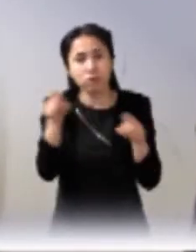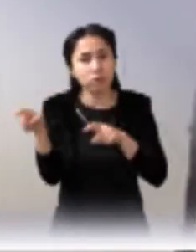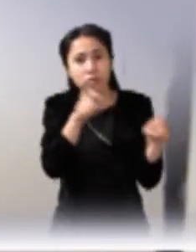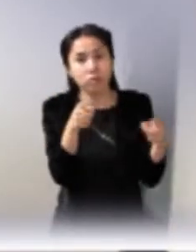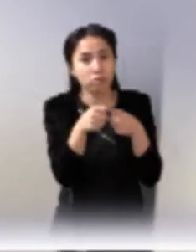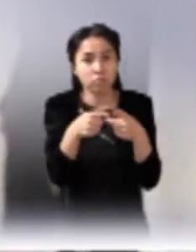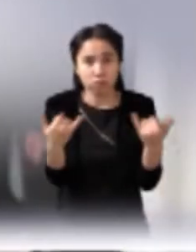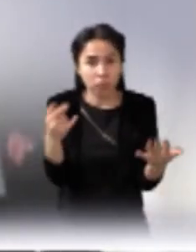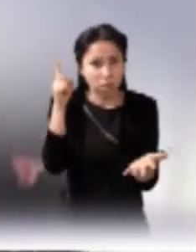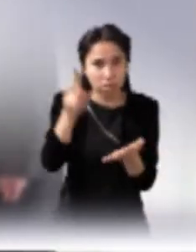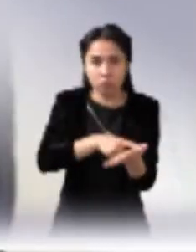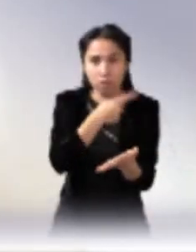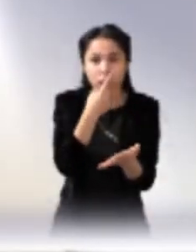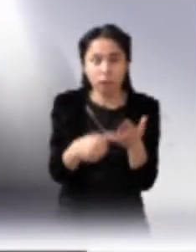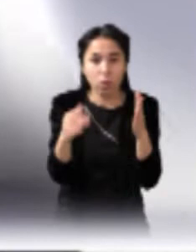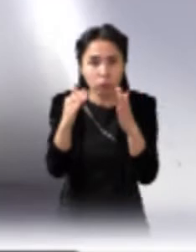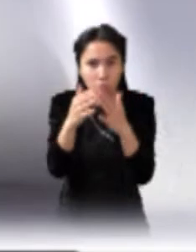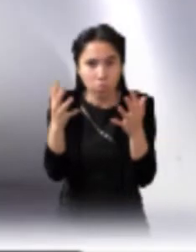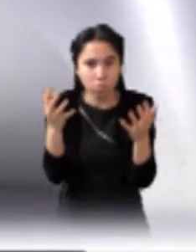сейчас не верит подвалившему счастью.